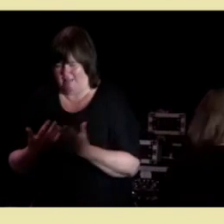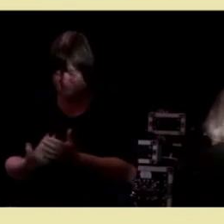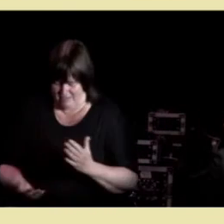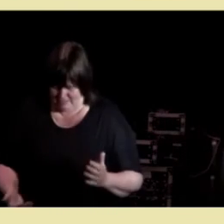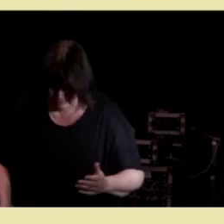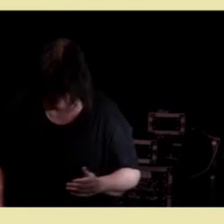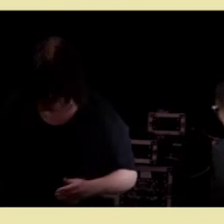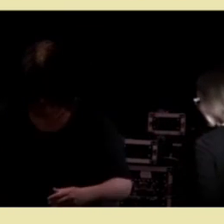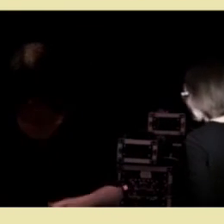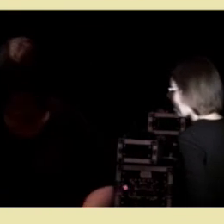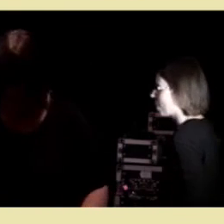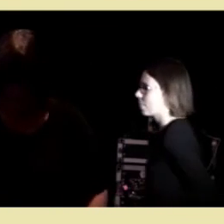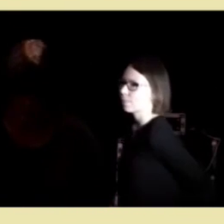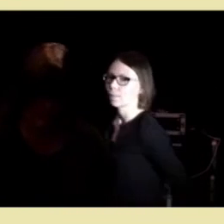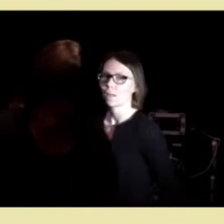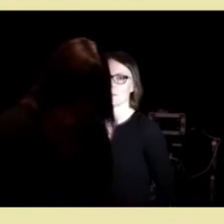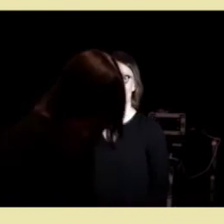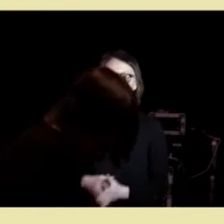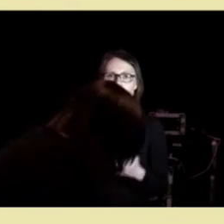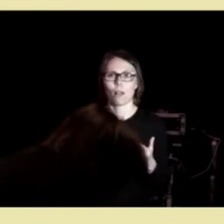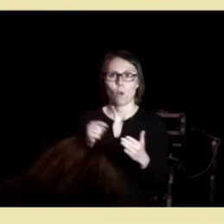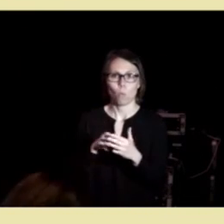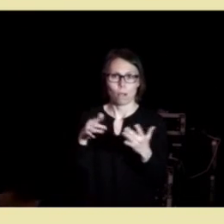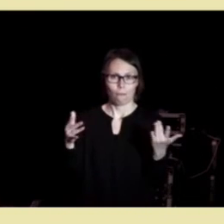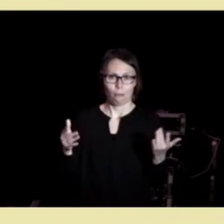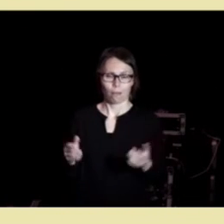Hva ønsker vi å oppnå?